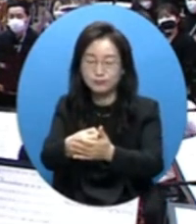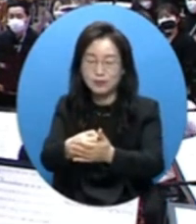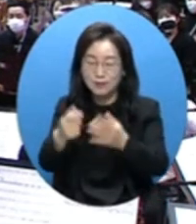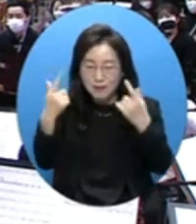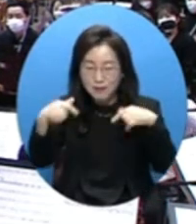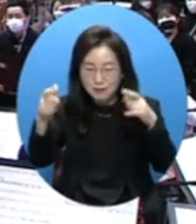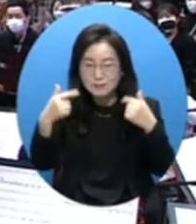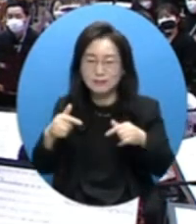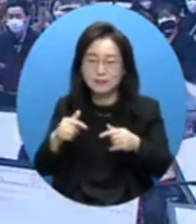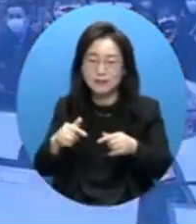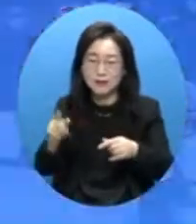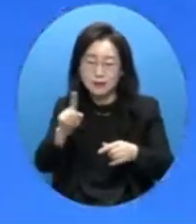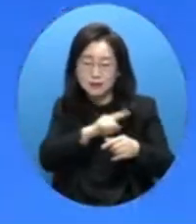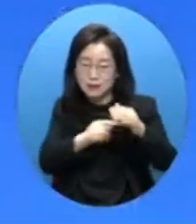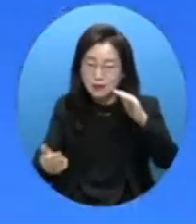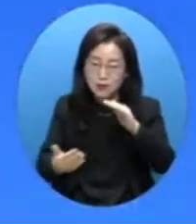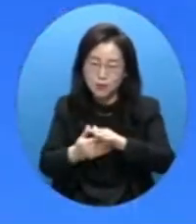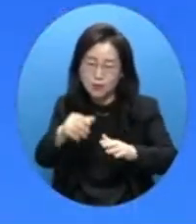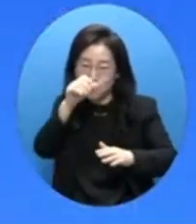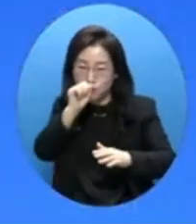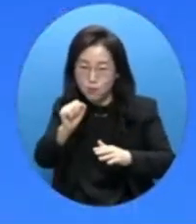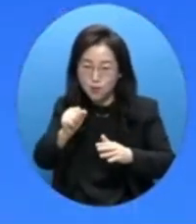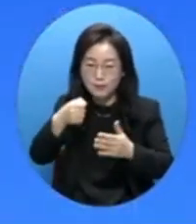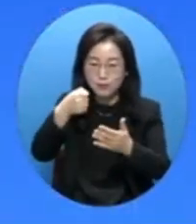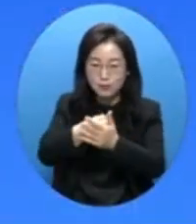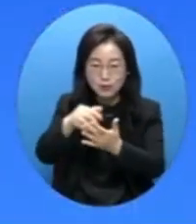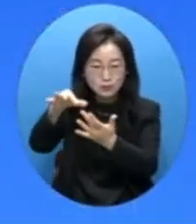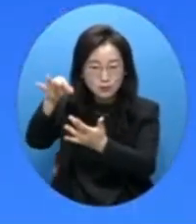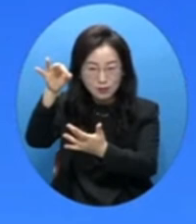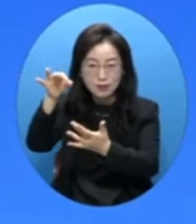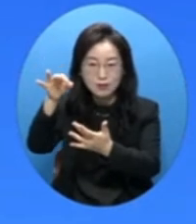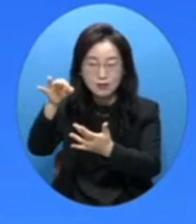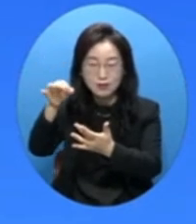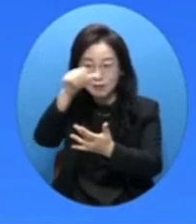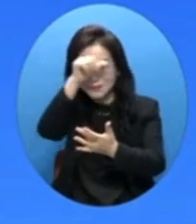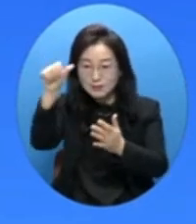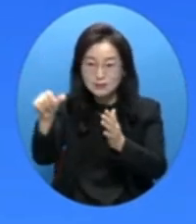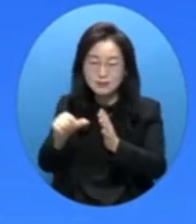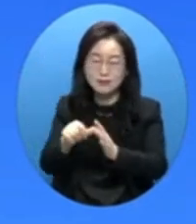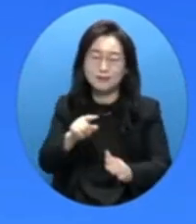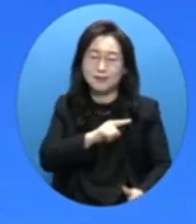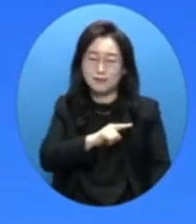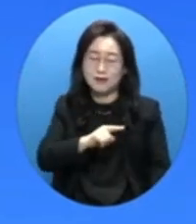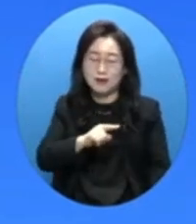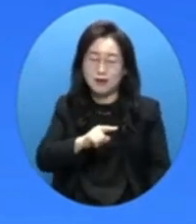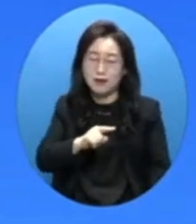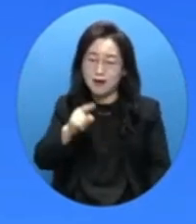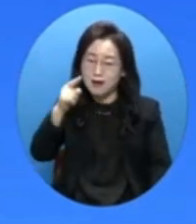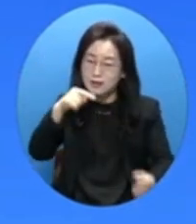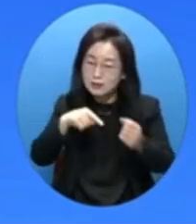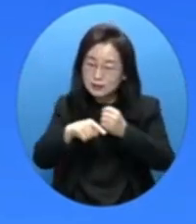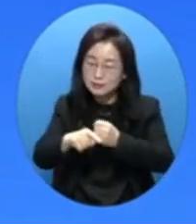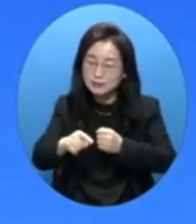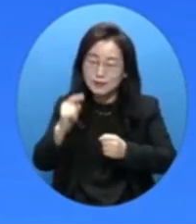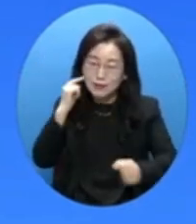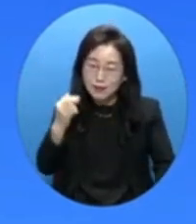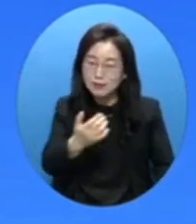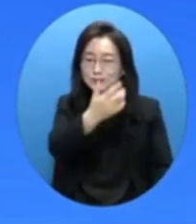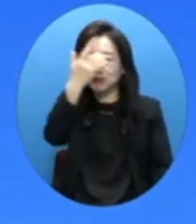선택과 최고의 결정이 인생을 가장 의미있게 아름답게